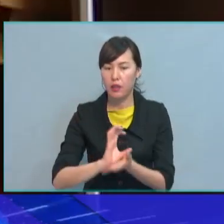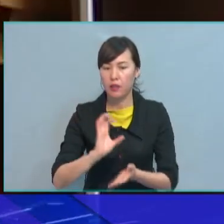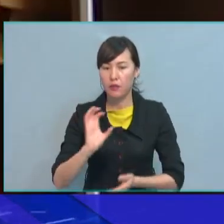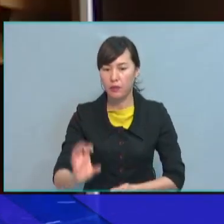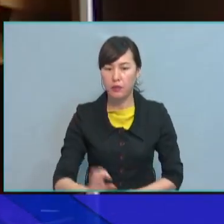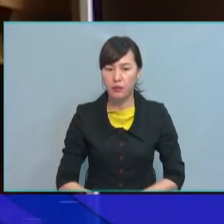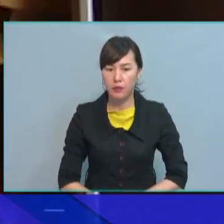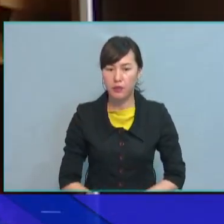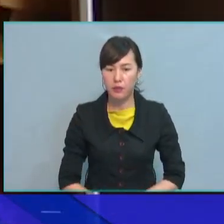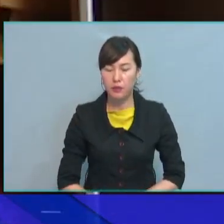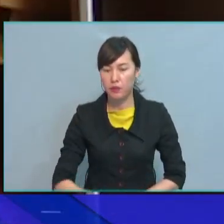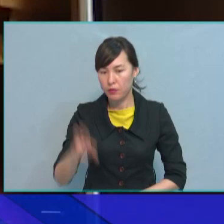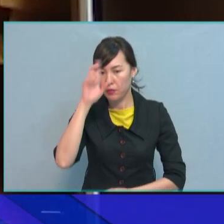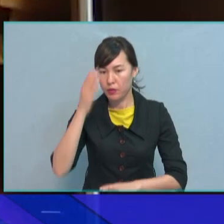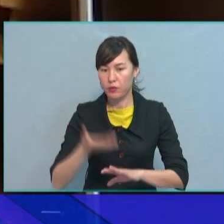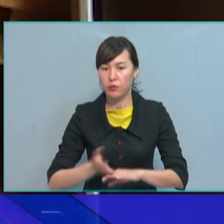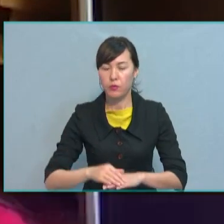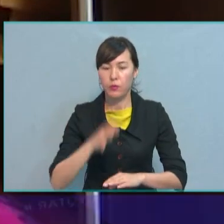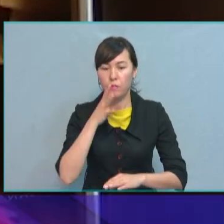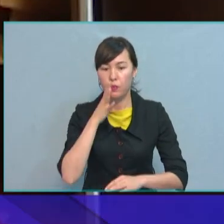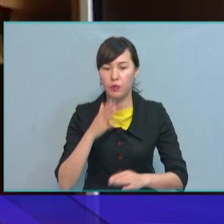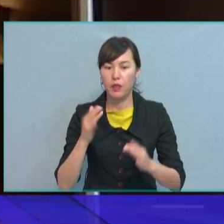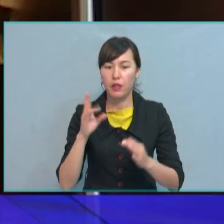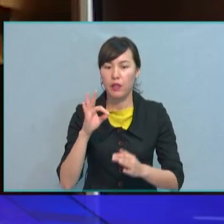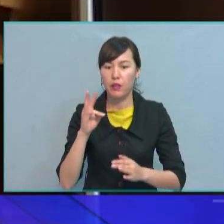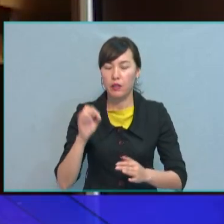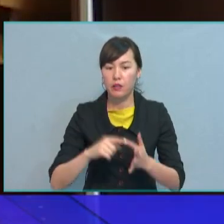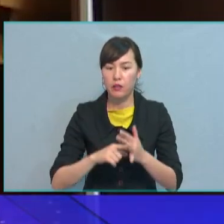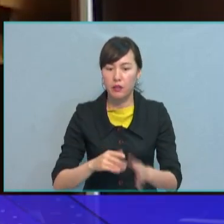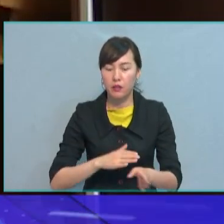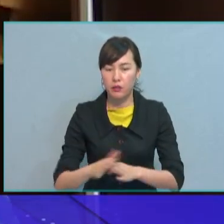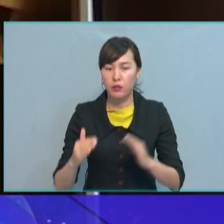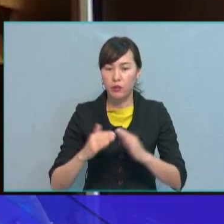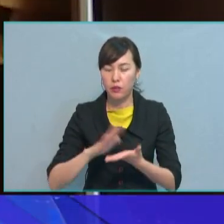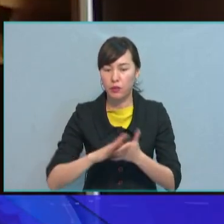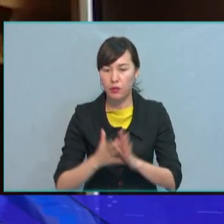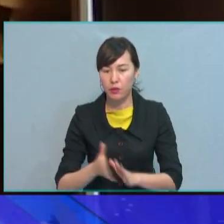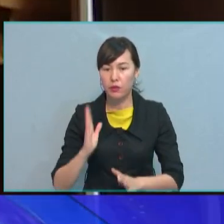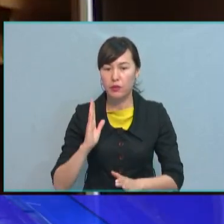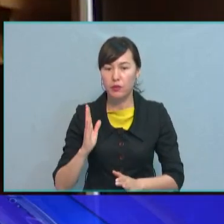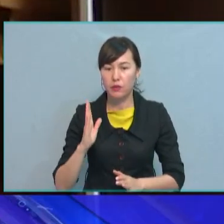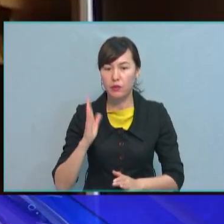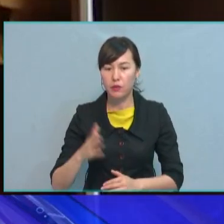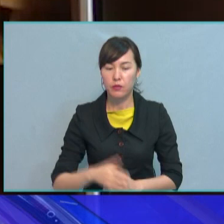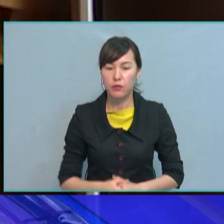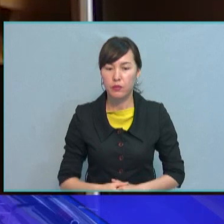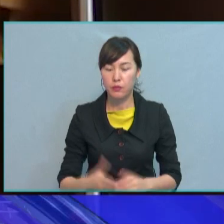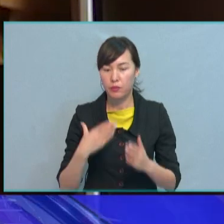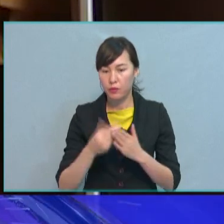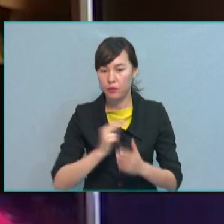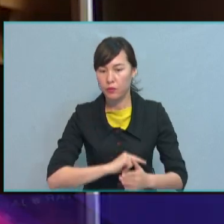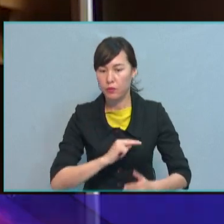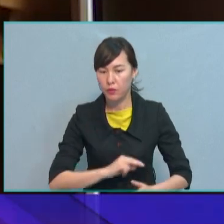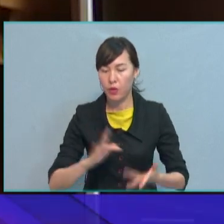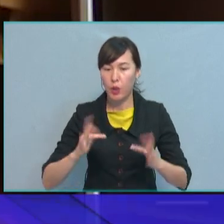жолдауда. Қазіргі еліміздегі қиын қыстау кезеңінде карантин талаптарын орындап, үй жағдайында отырмын. Өзімнің